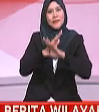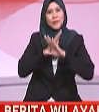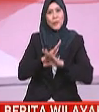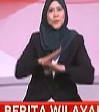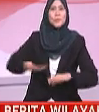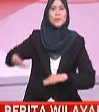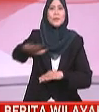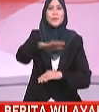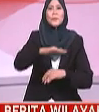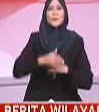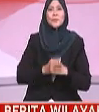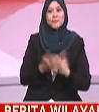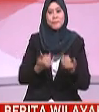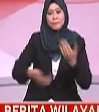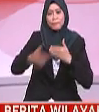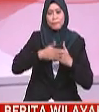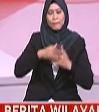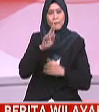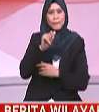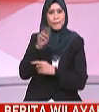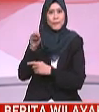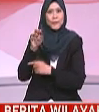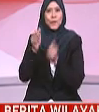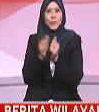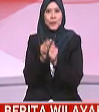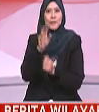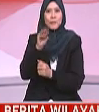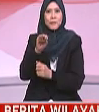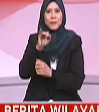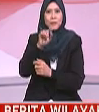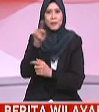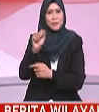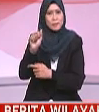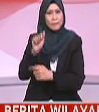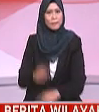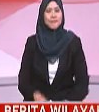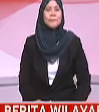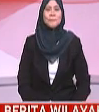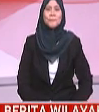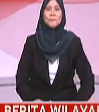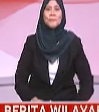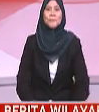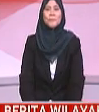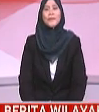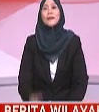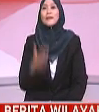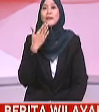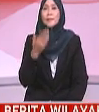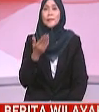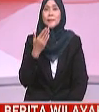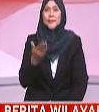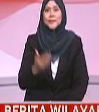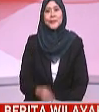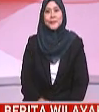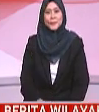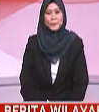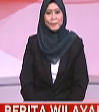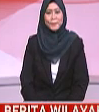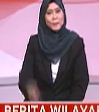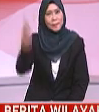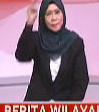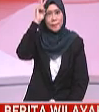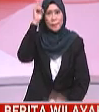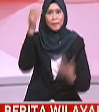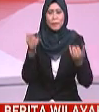semua. Kembali ke Angkasa Puri bersama Miza Yusni. Silakan Miza. Baik, terima kasih Konstantin.